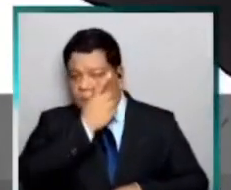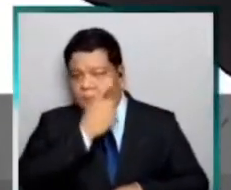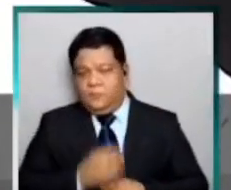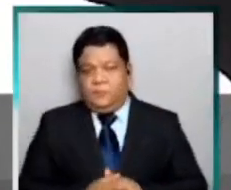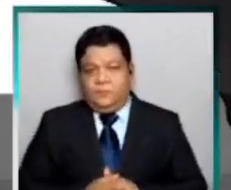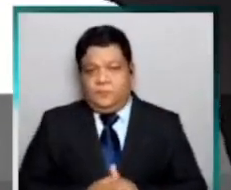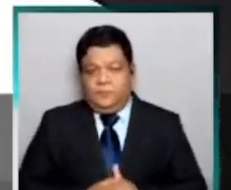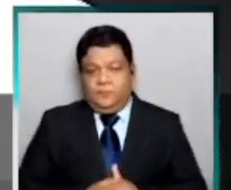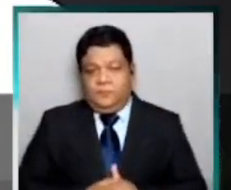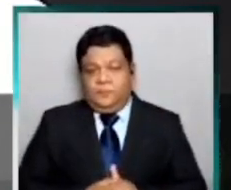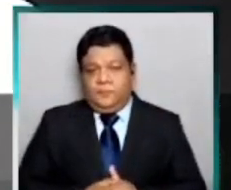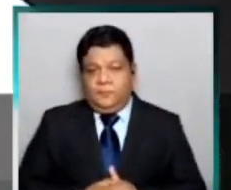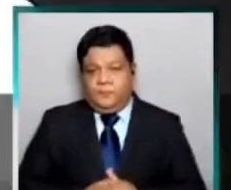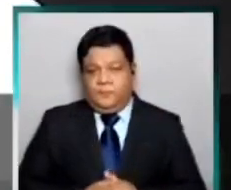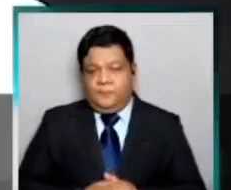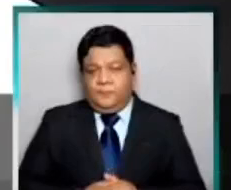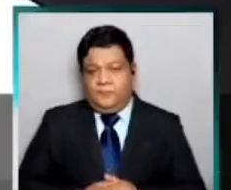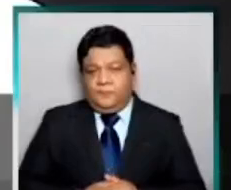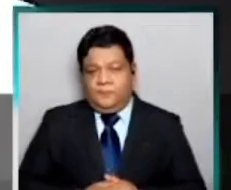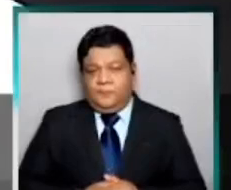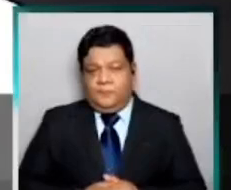kay Sara Duterte.